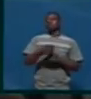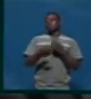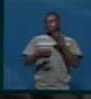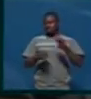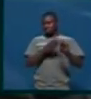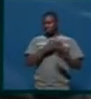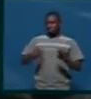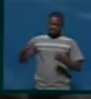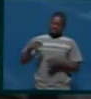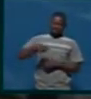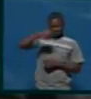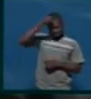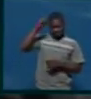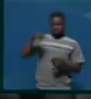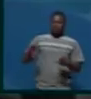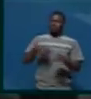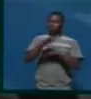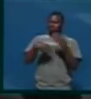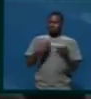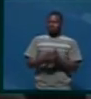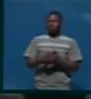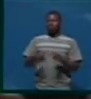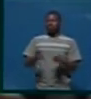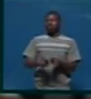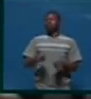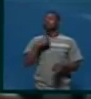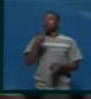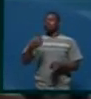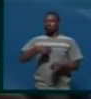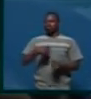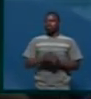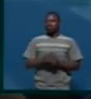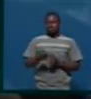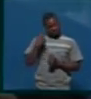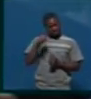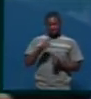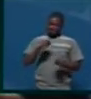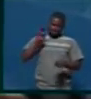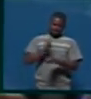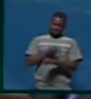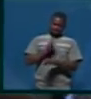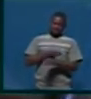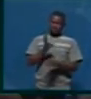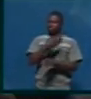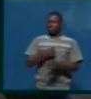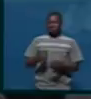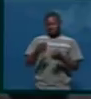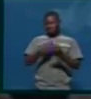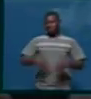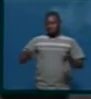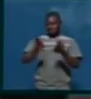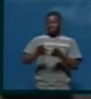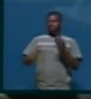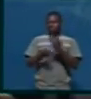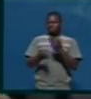dit, à amplifier l'impact donc du plan national de développement économique et social en tirant parti